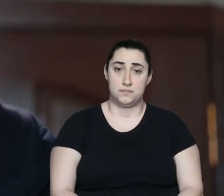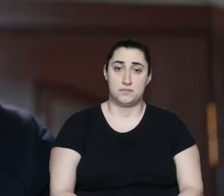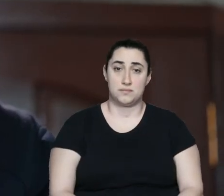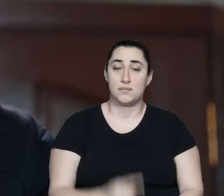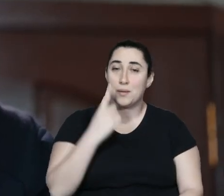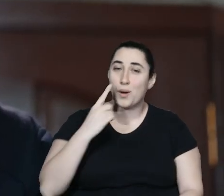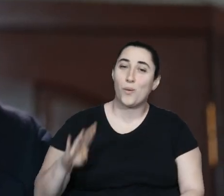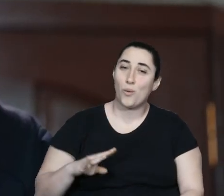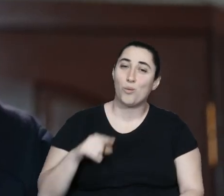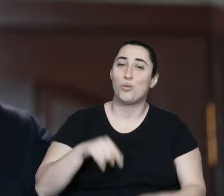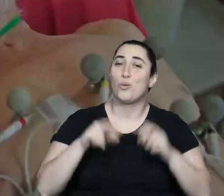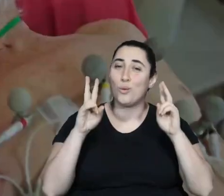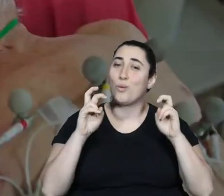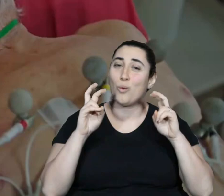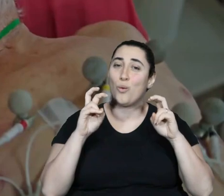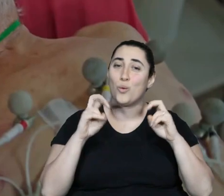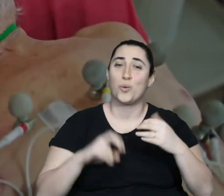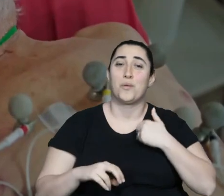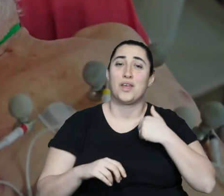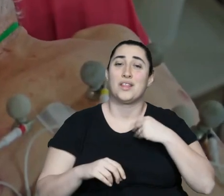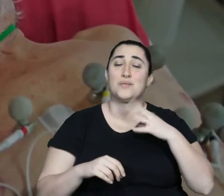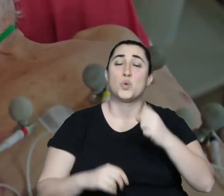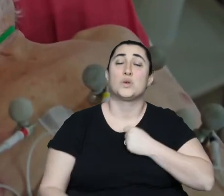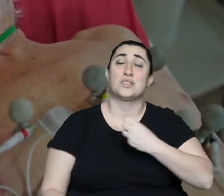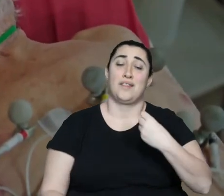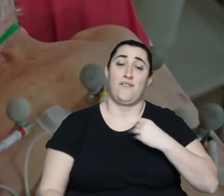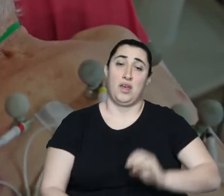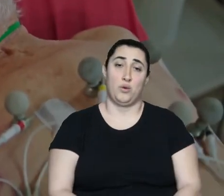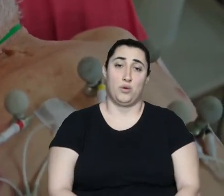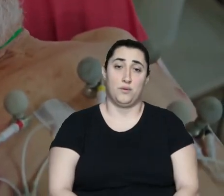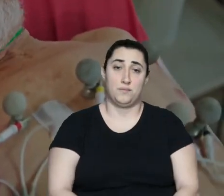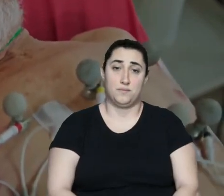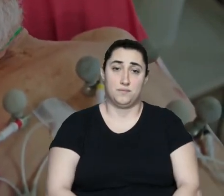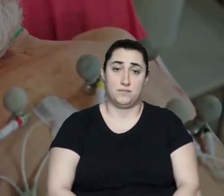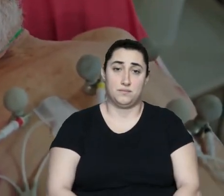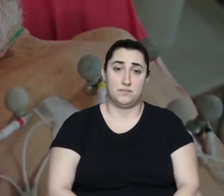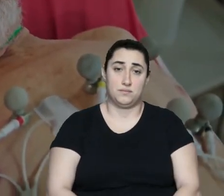Bak oğlum, bu mesele benim çok canımı sıkıyor.